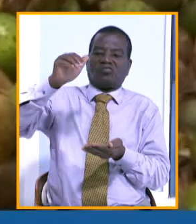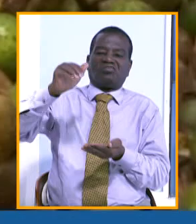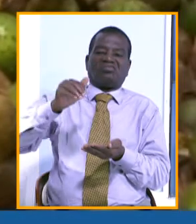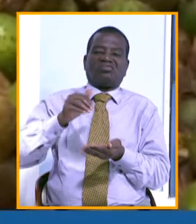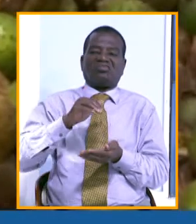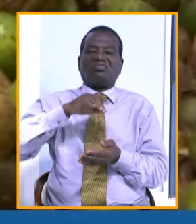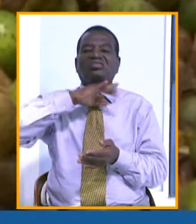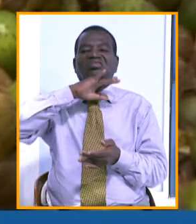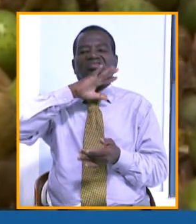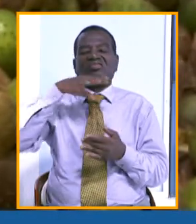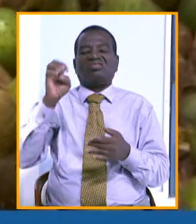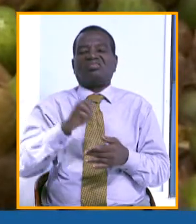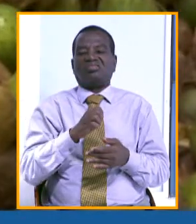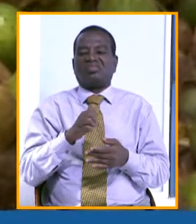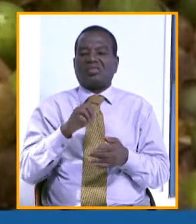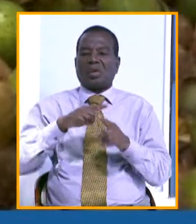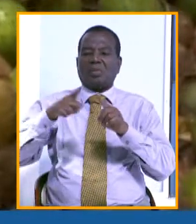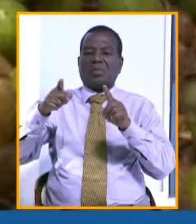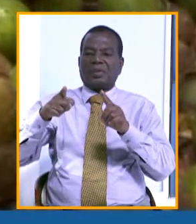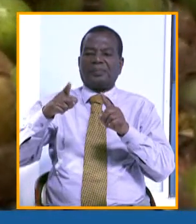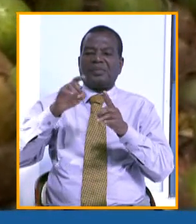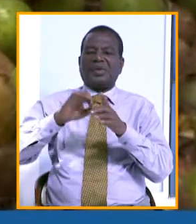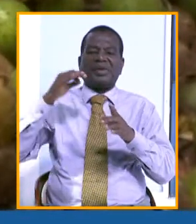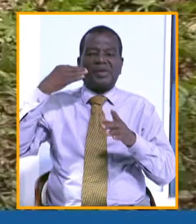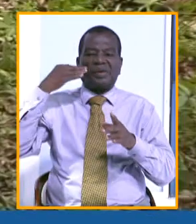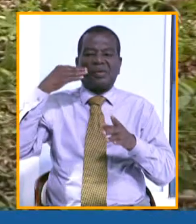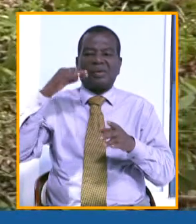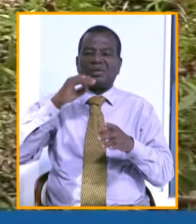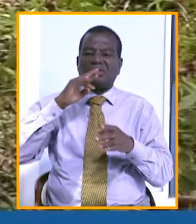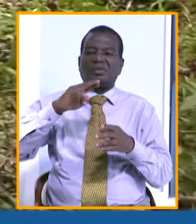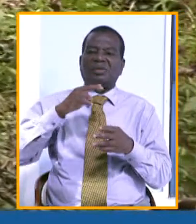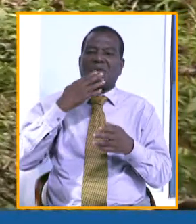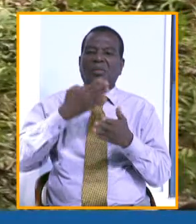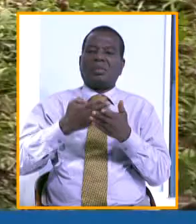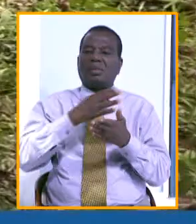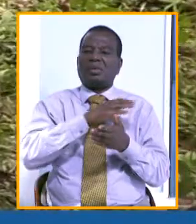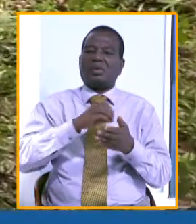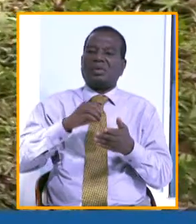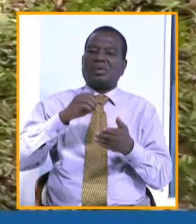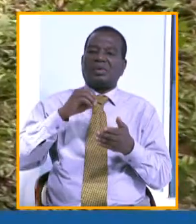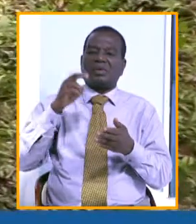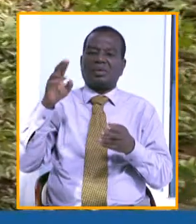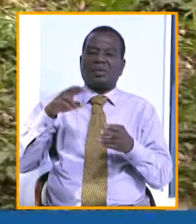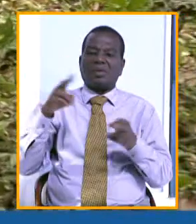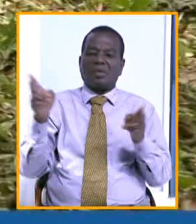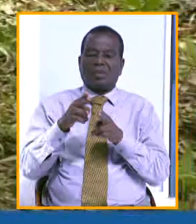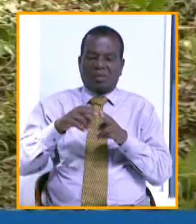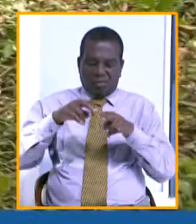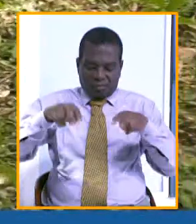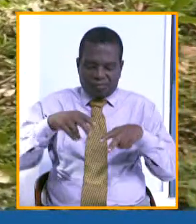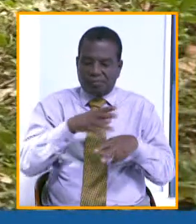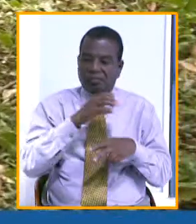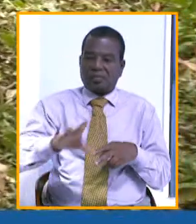sur lesquels flotte cet essaim de moucherons sont des fruits de macorée. En réalité, une petite richesse qu'Arthur Blé